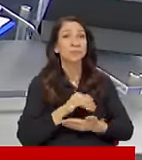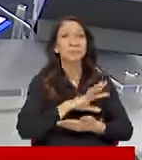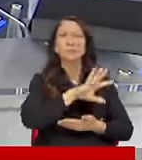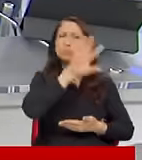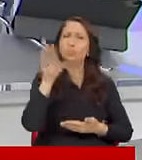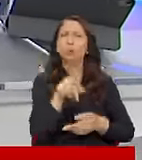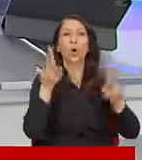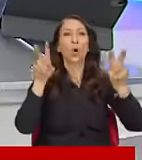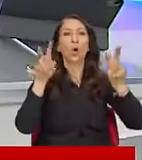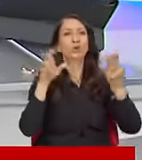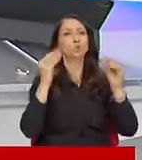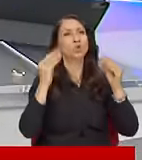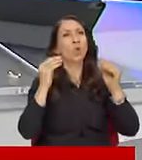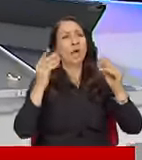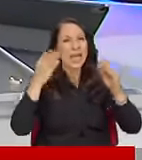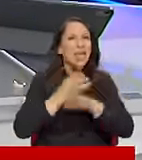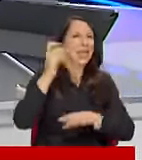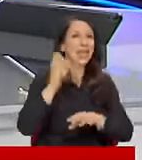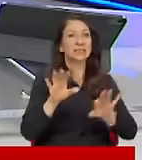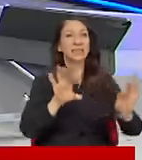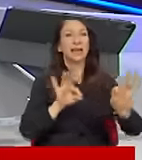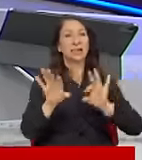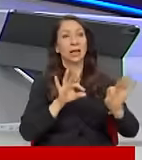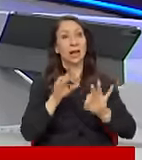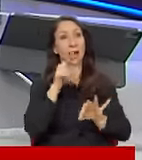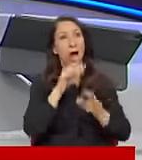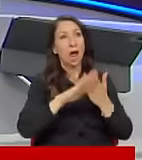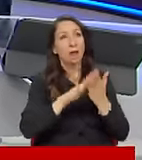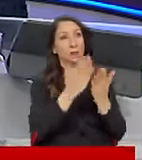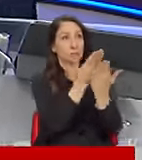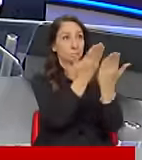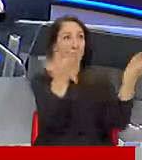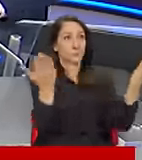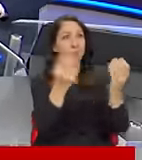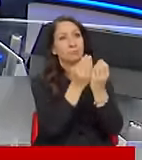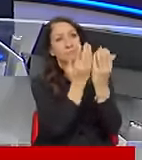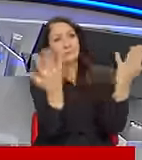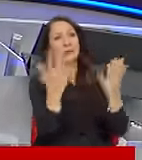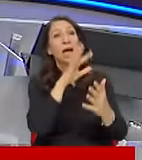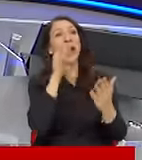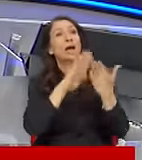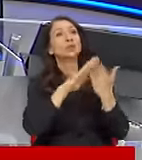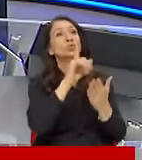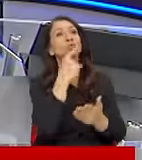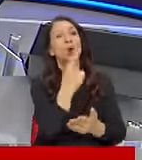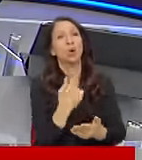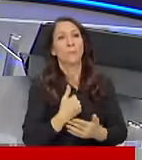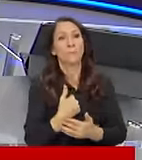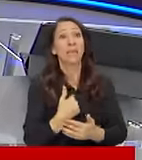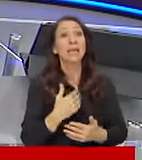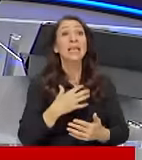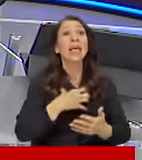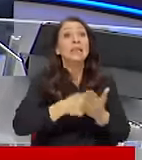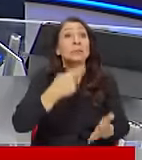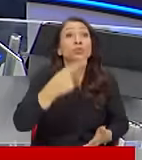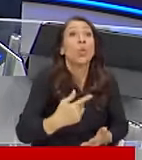bu hususlar üzerinden çok rasyonel tercihlerle arkadaşlarımız buraya dizildi. Bakın, her arkadaşıma şunu söylerim, kendi adıma